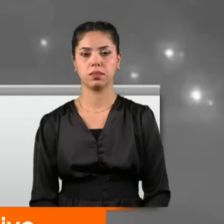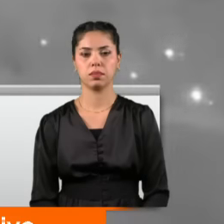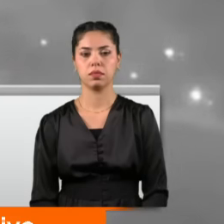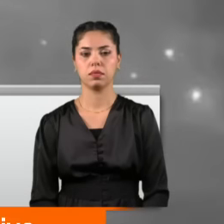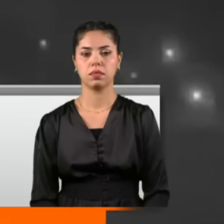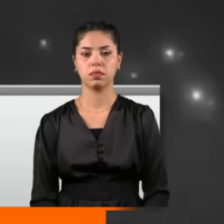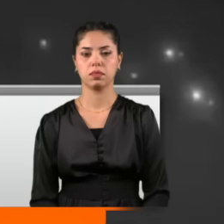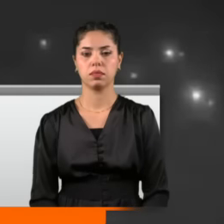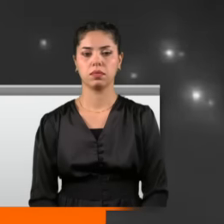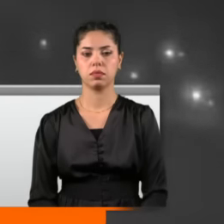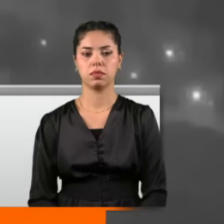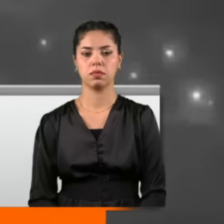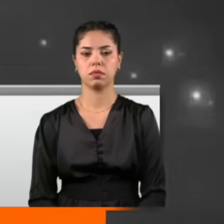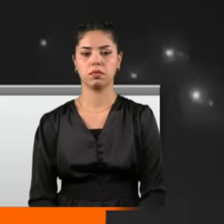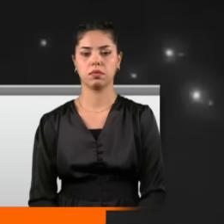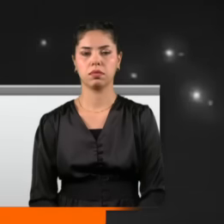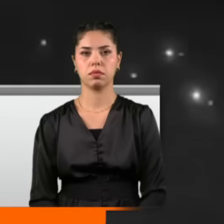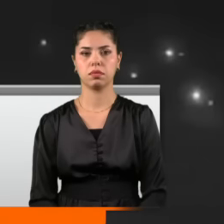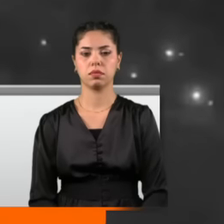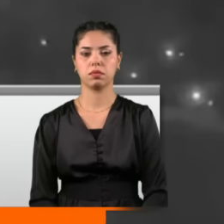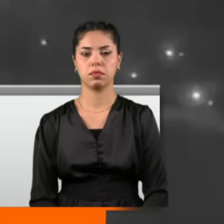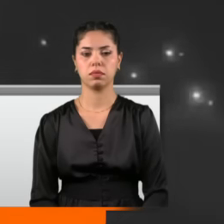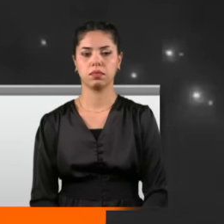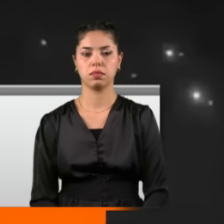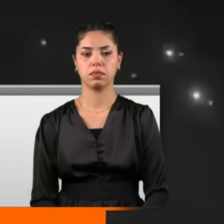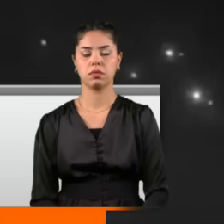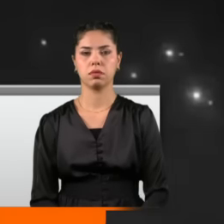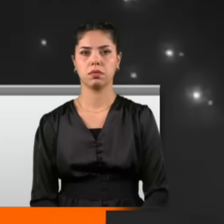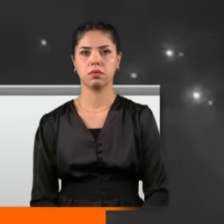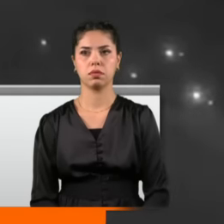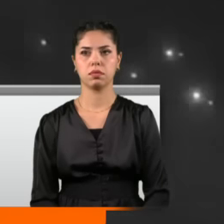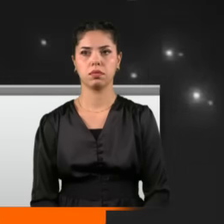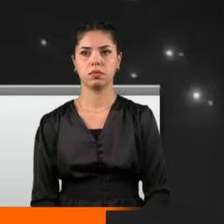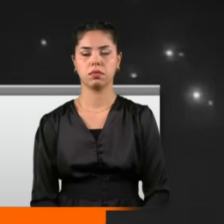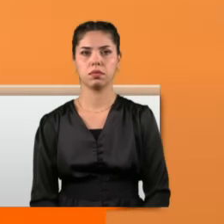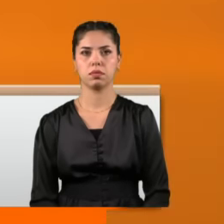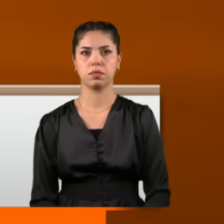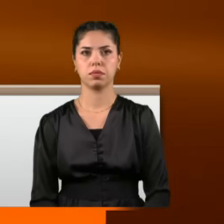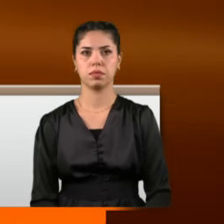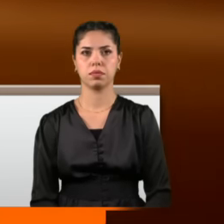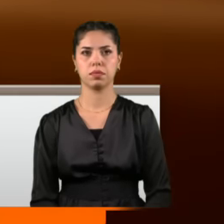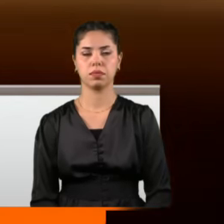nükleer bomba 100 bin kişilik bir şehri anında yok ediyor.